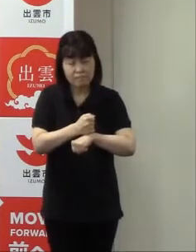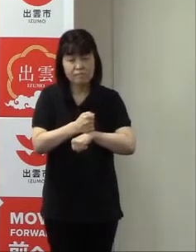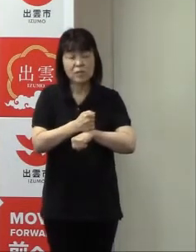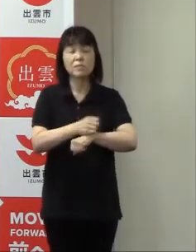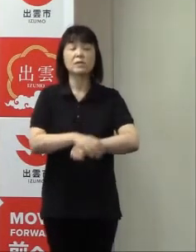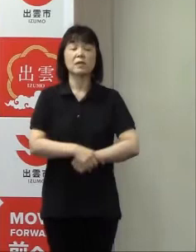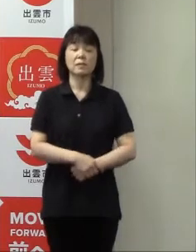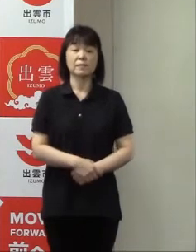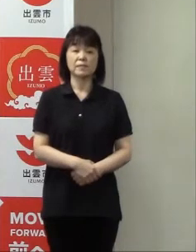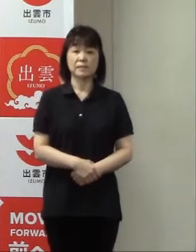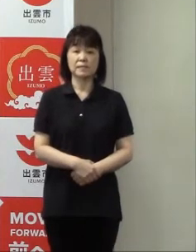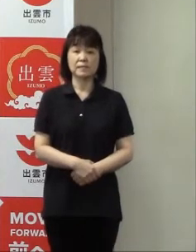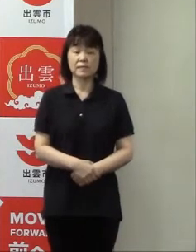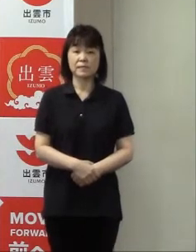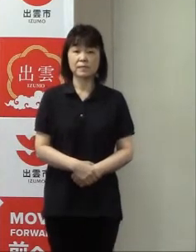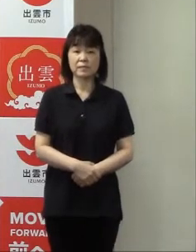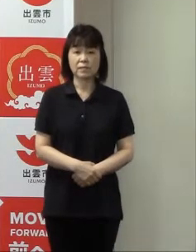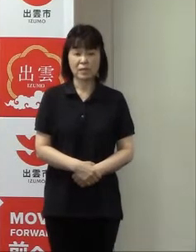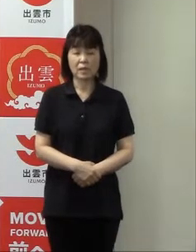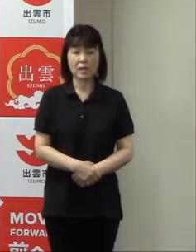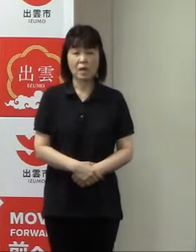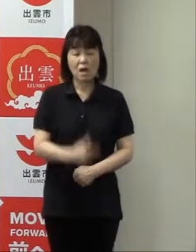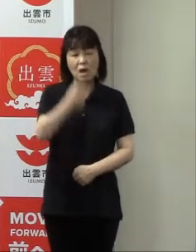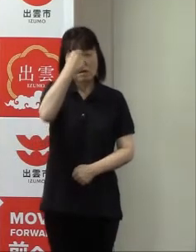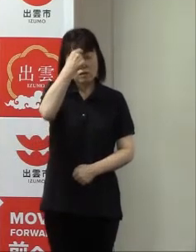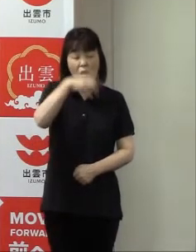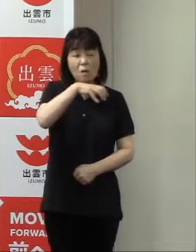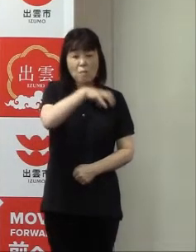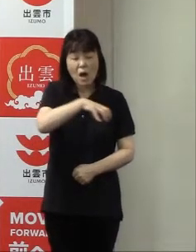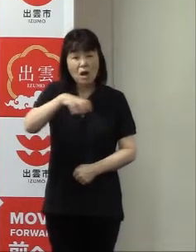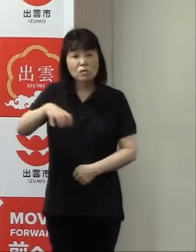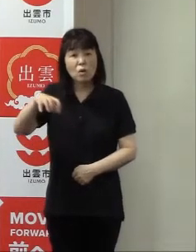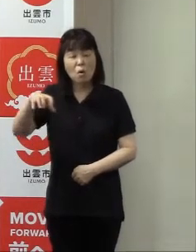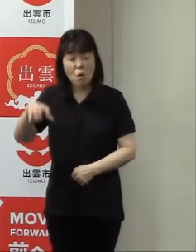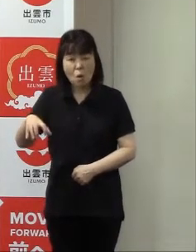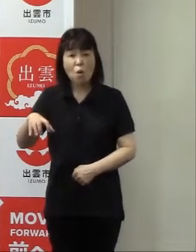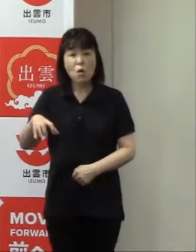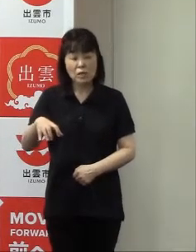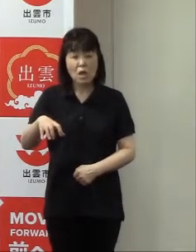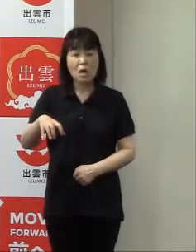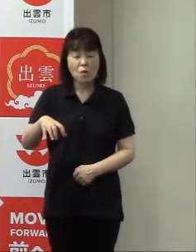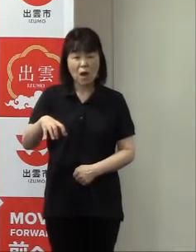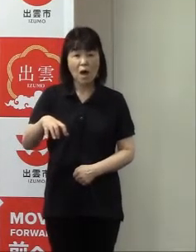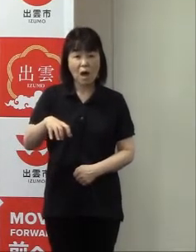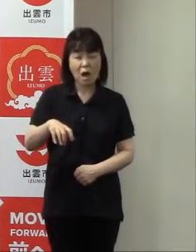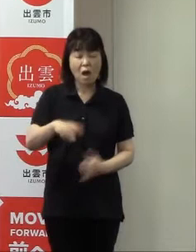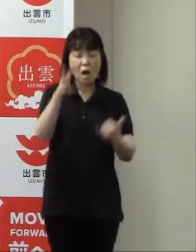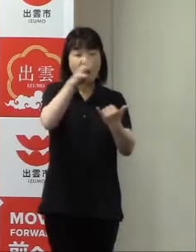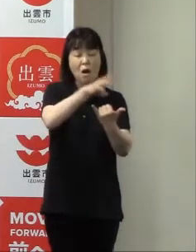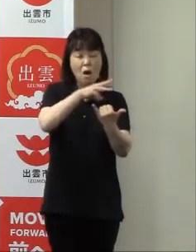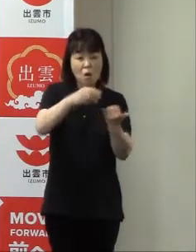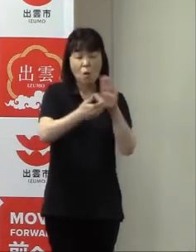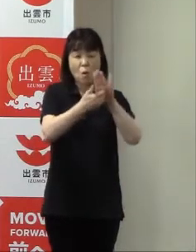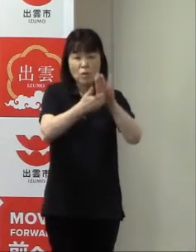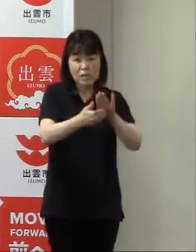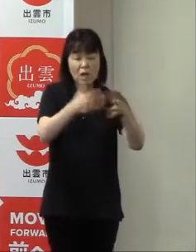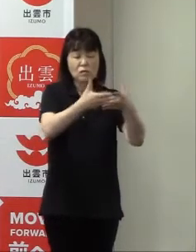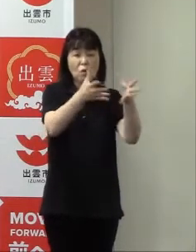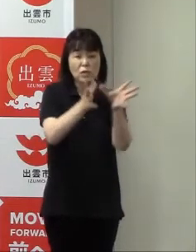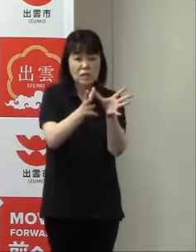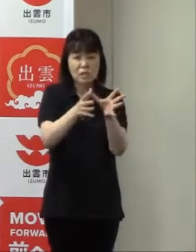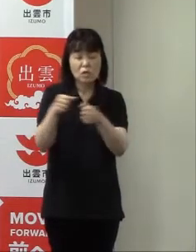。被災地では地域防災組織、消防団、ボランティアの皆様をはじ